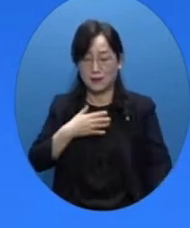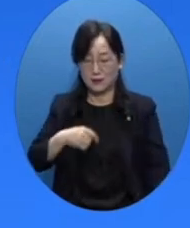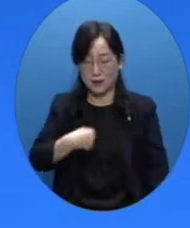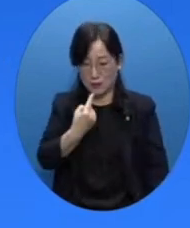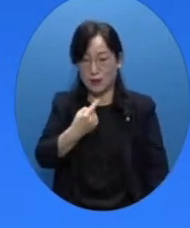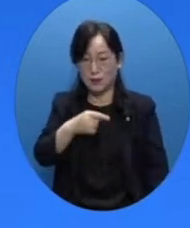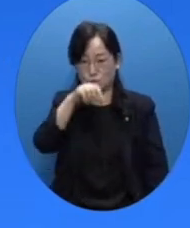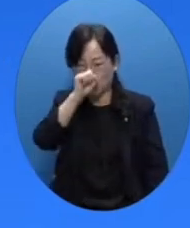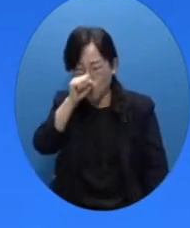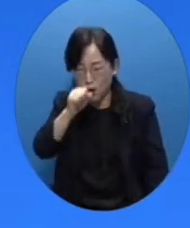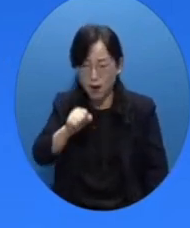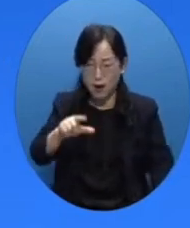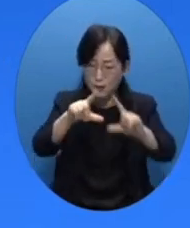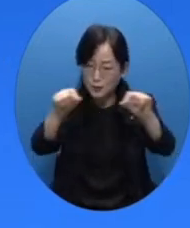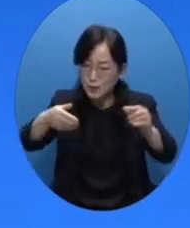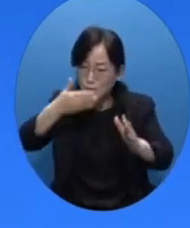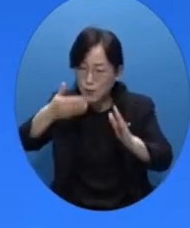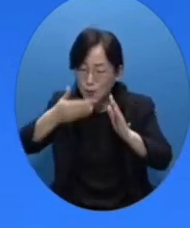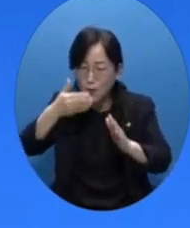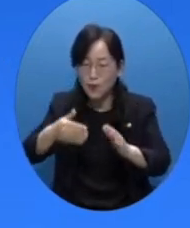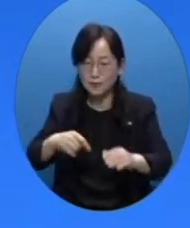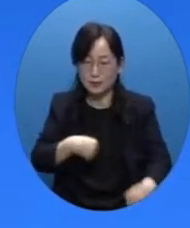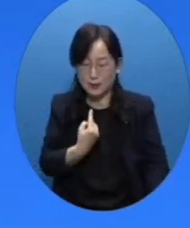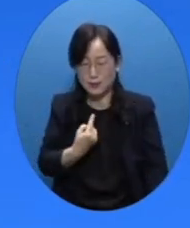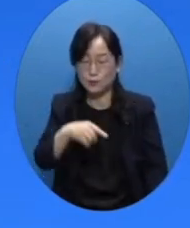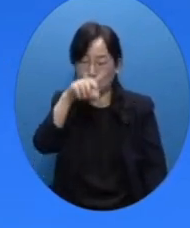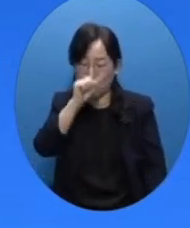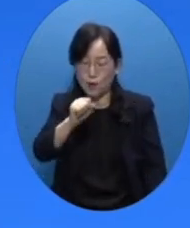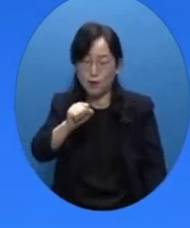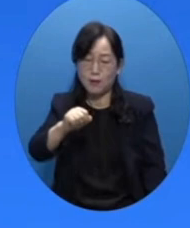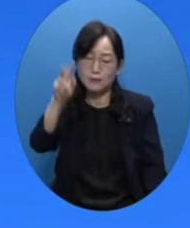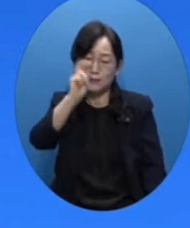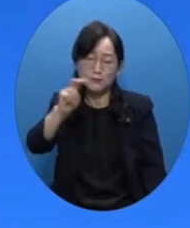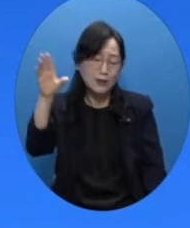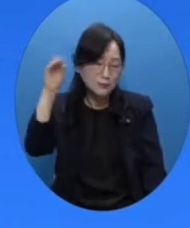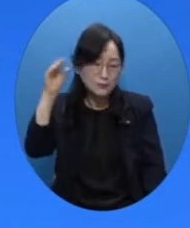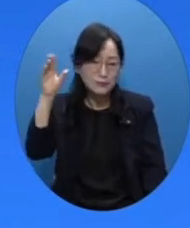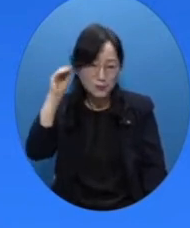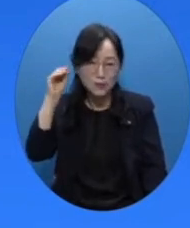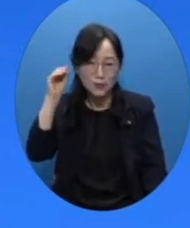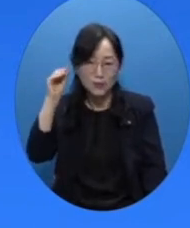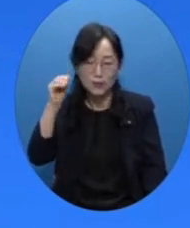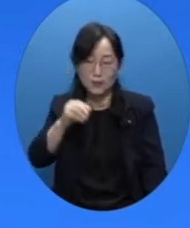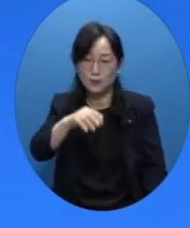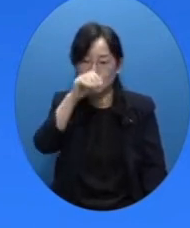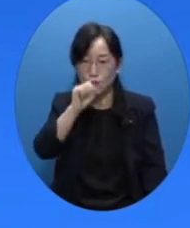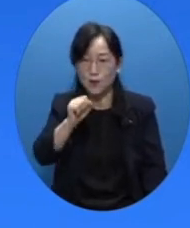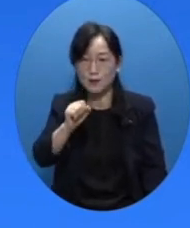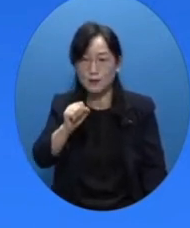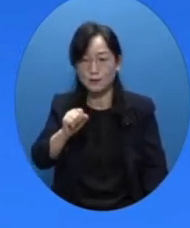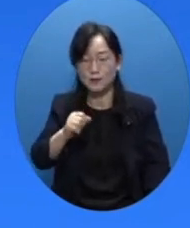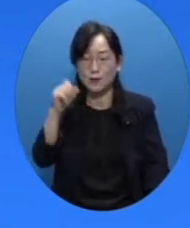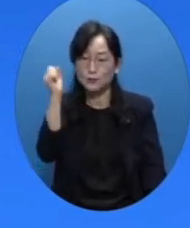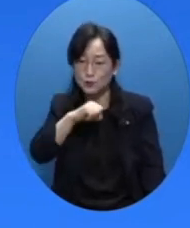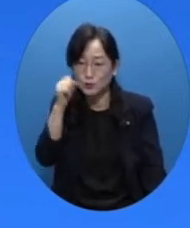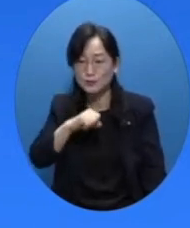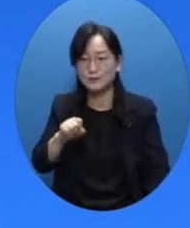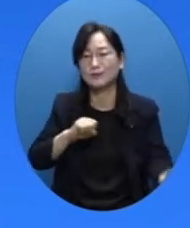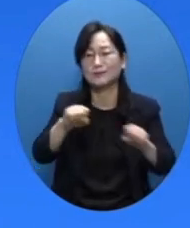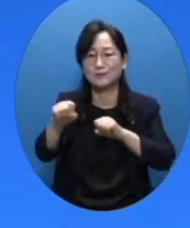먹고 자기가 좋아하는 음악을 듣고 자기가 좋아하는 취미 활동을 하고